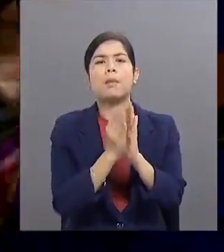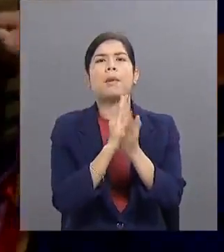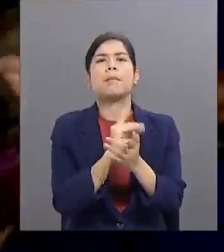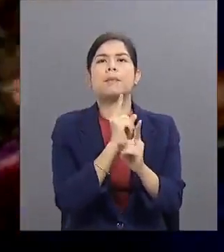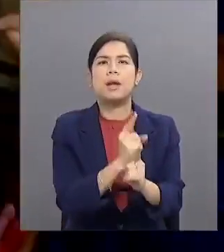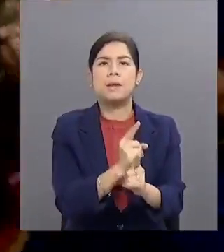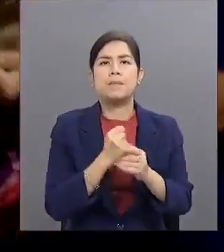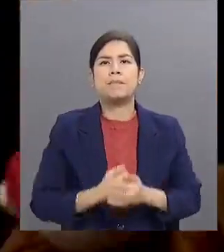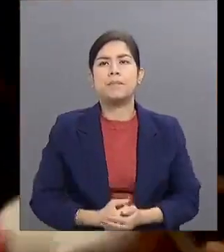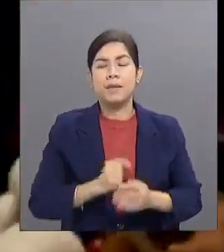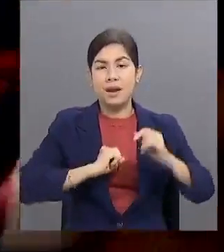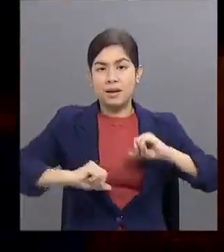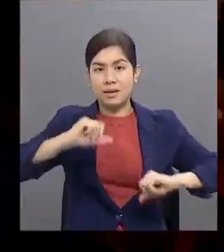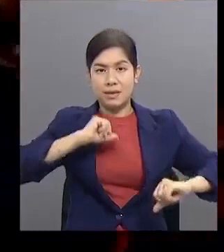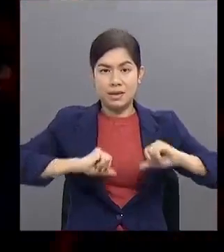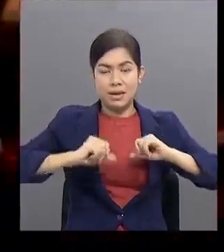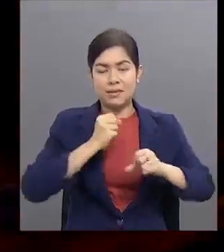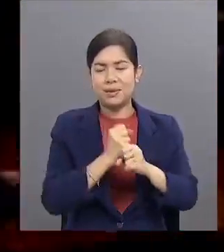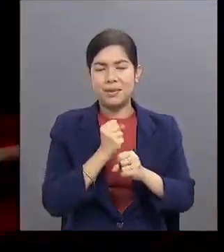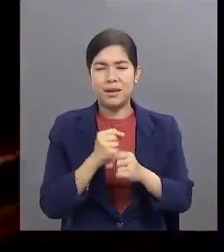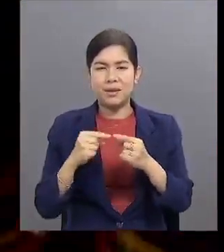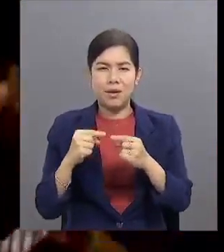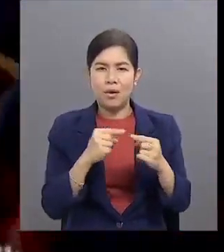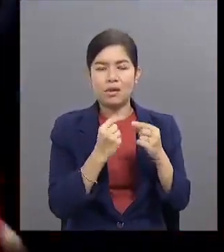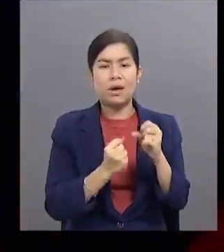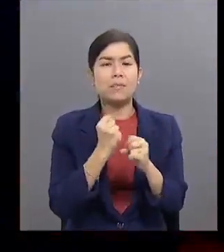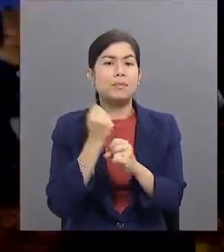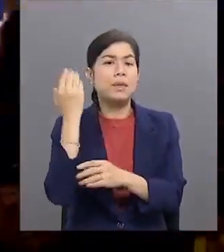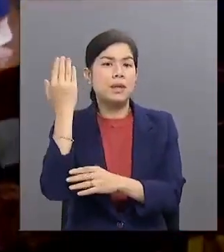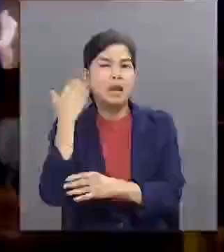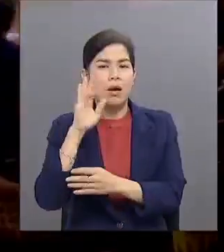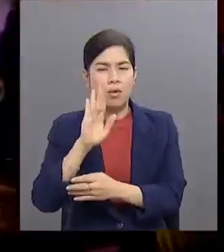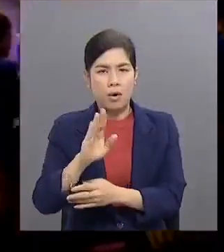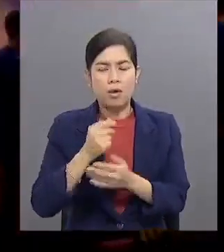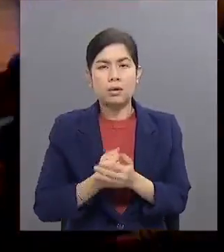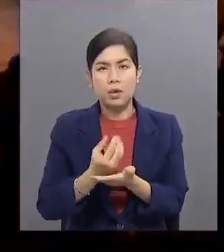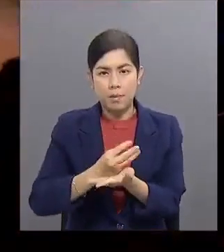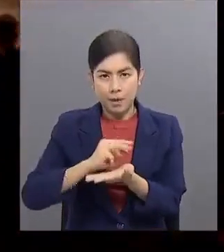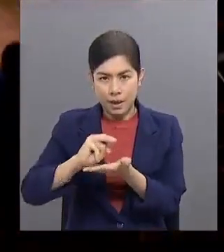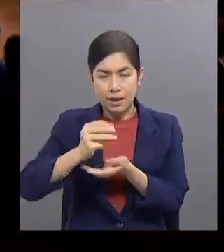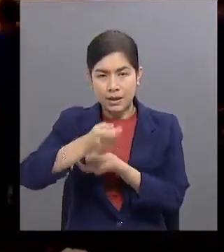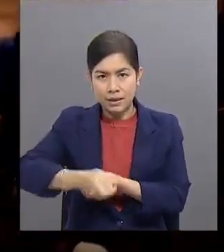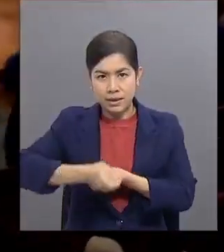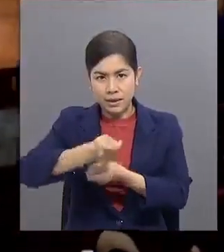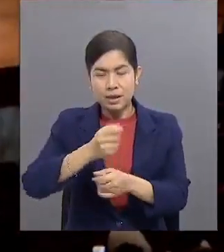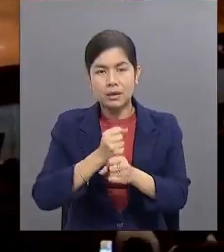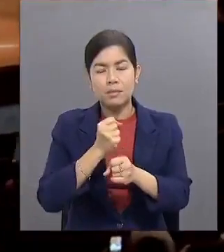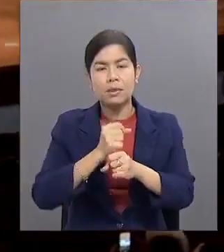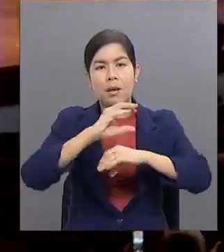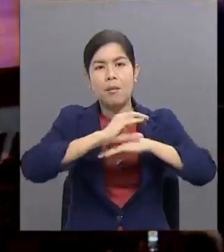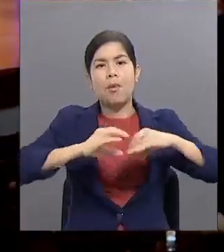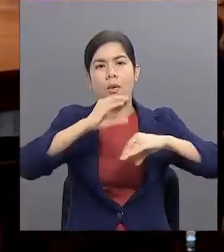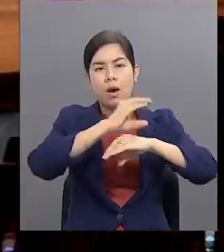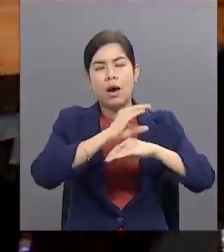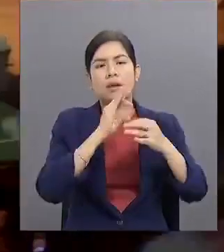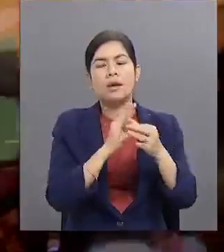คอนเสิร์ตปีนี้เป็นการทำงานต่อเนื่องจากปีที่แล้วที่ทางคณะมนุษยศาสตร์มหาวิทยาลัยเกษตรศาสตร์ทำโครงการนวัตกรรมวัฒนธรรมน